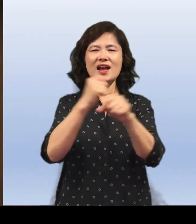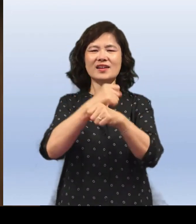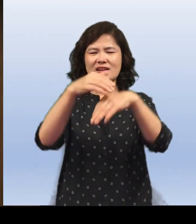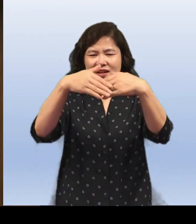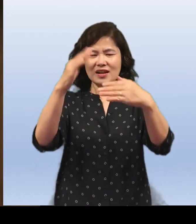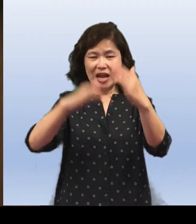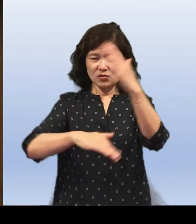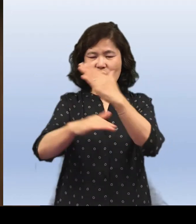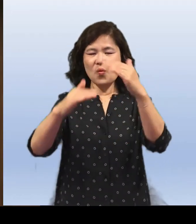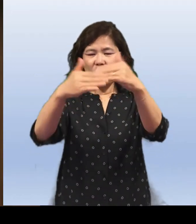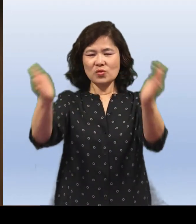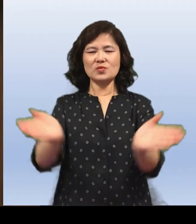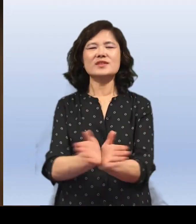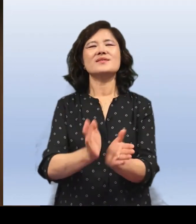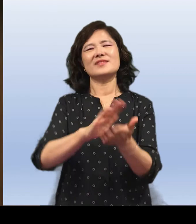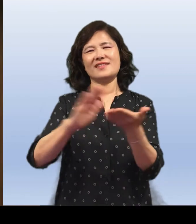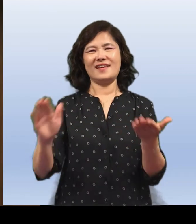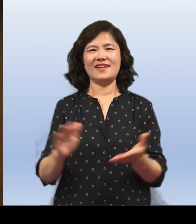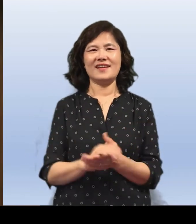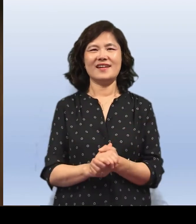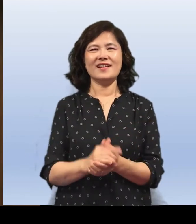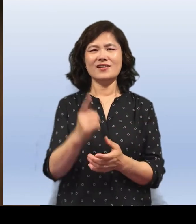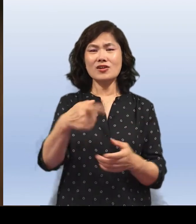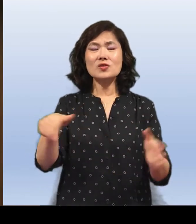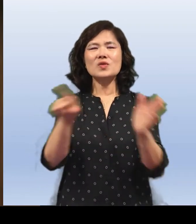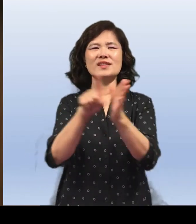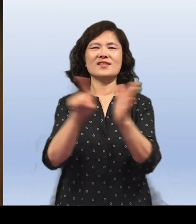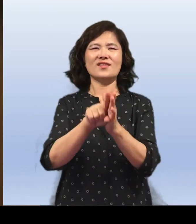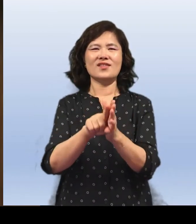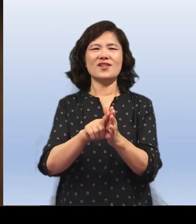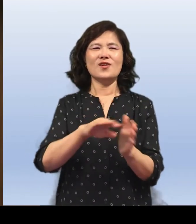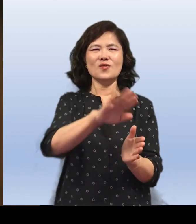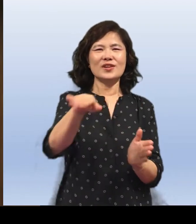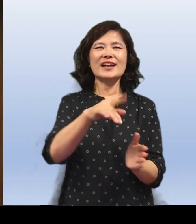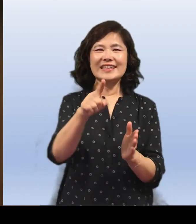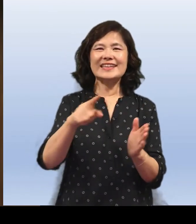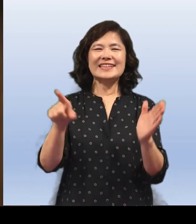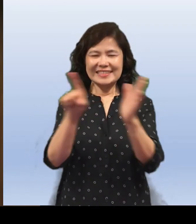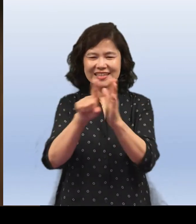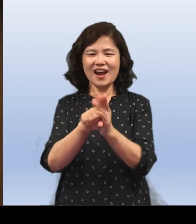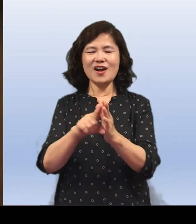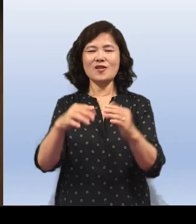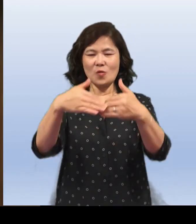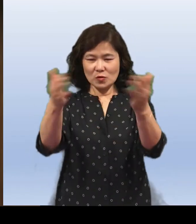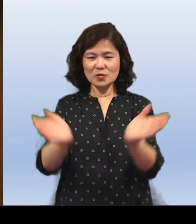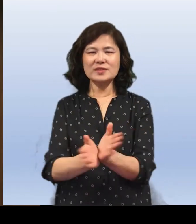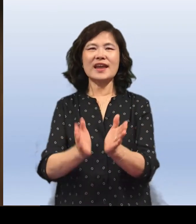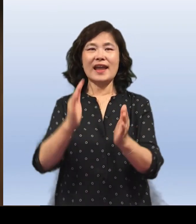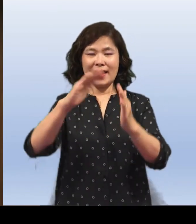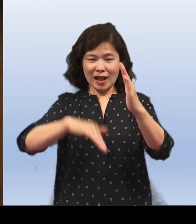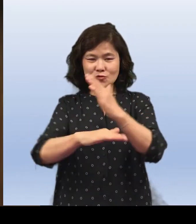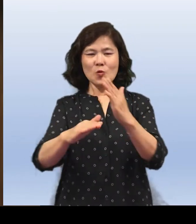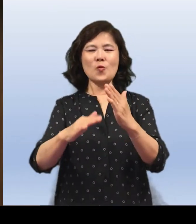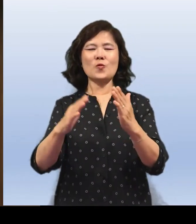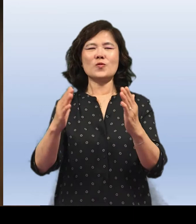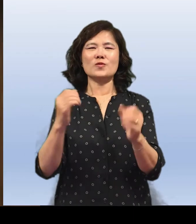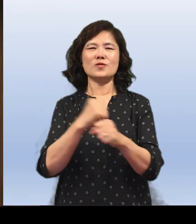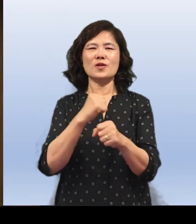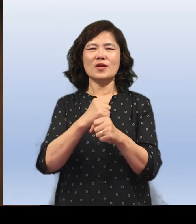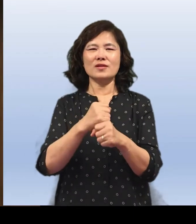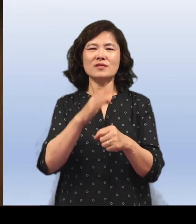가족 공동체입니다. 그러기 위해서는, 그리고 우리가 이 신앙 공동체로서, 가족 공동체로